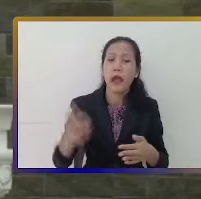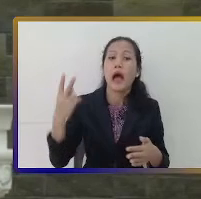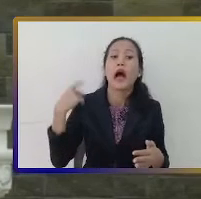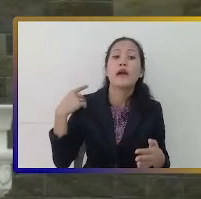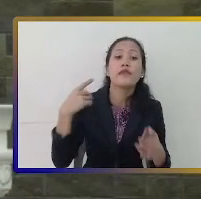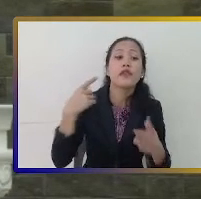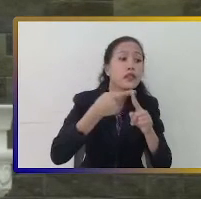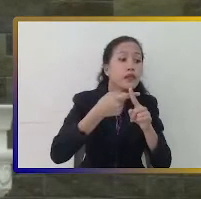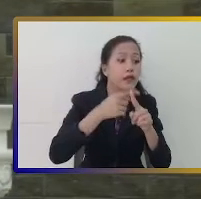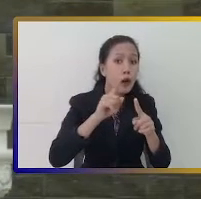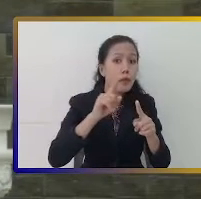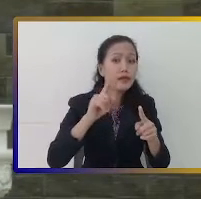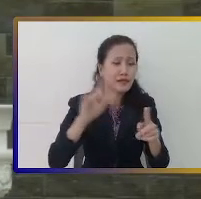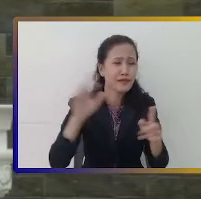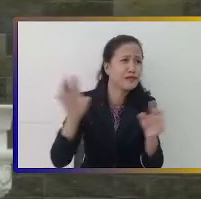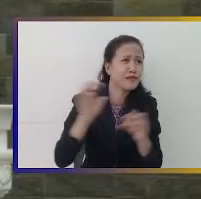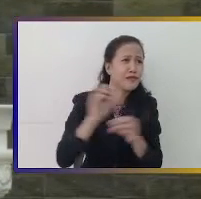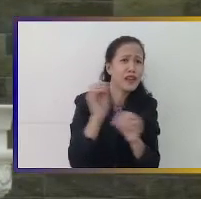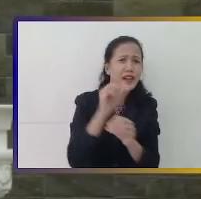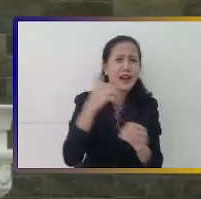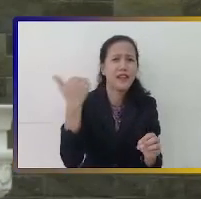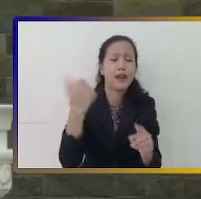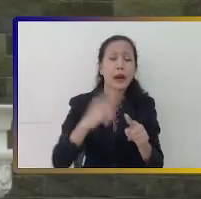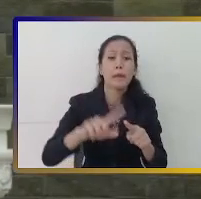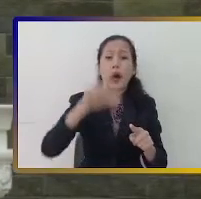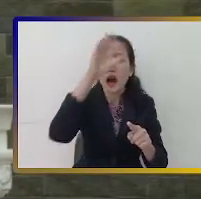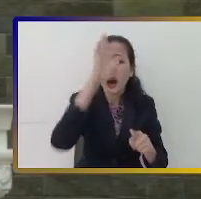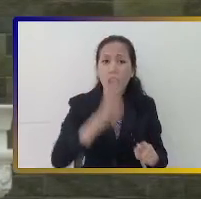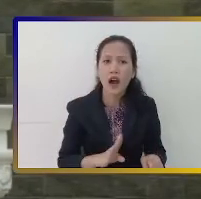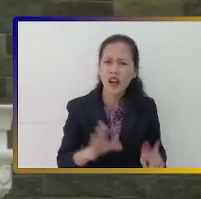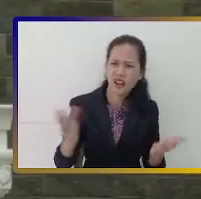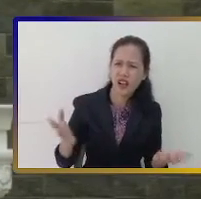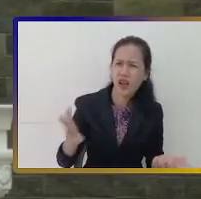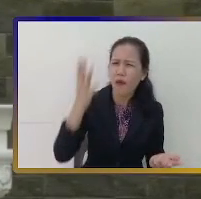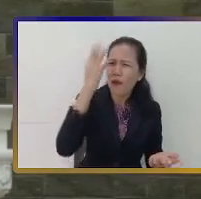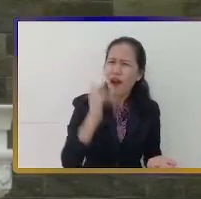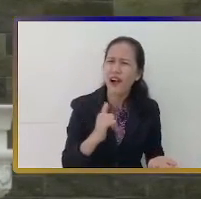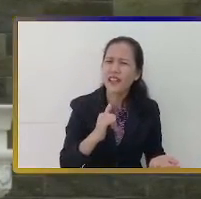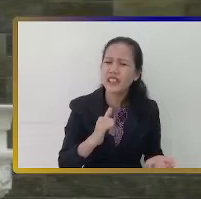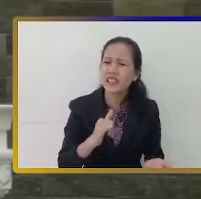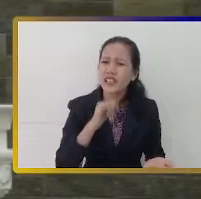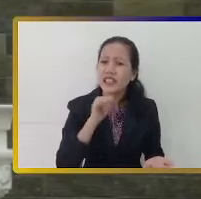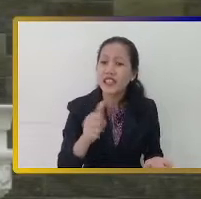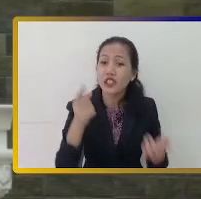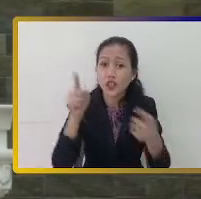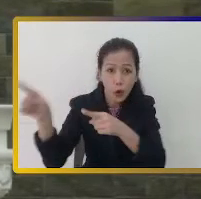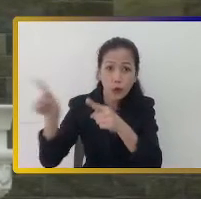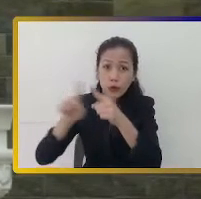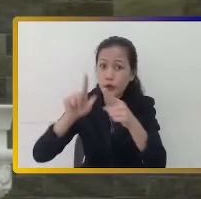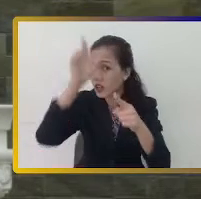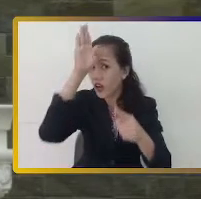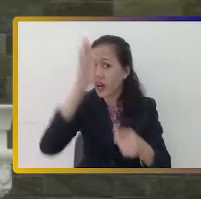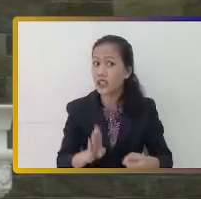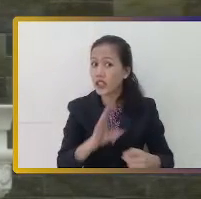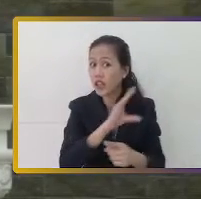Walang iba kundi ang Diyos. Therefore, kapatid, why not go to the source ng ayuda at doon ka magtiwala?